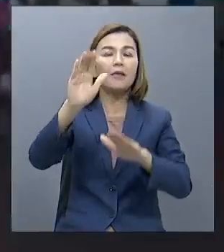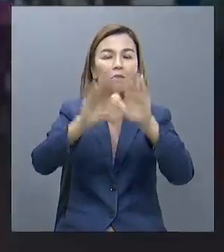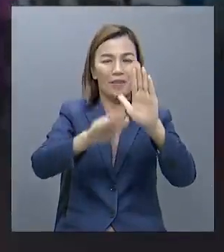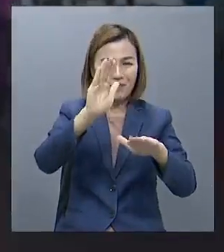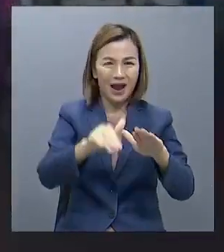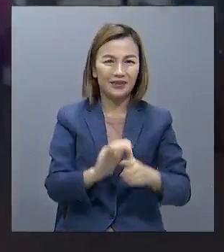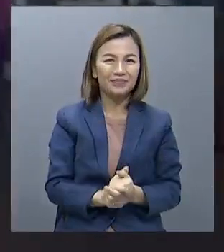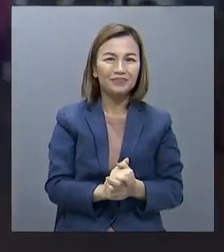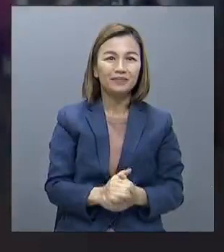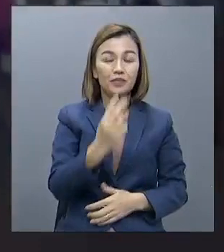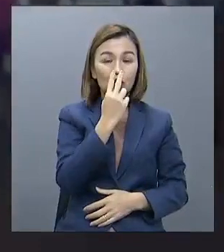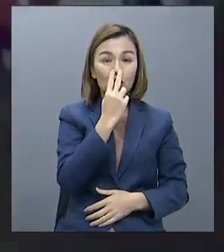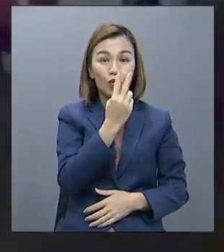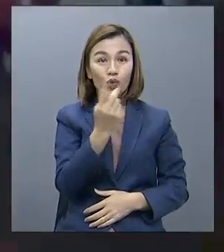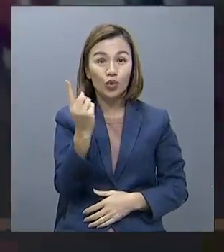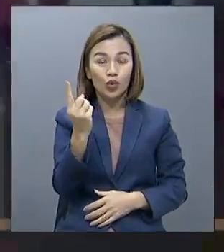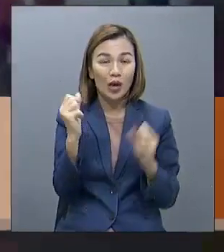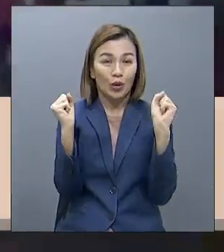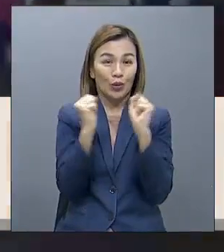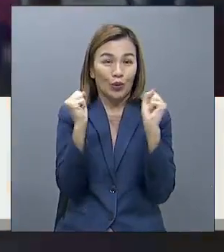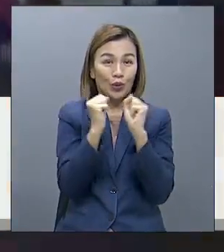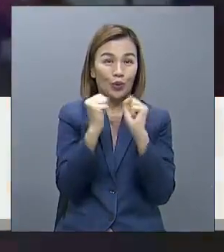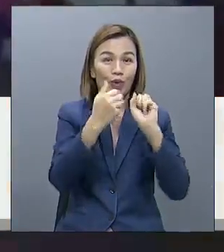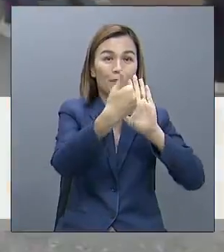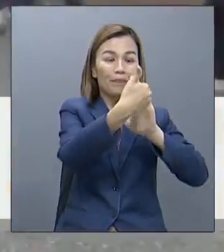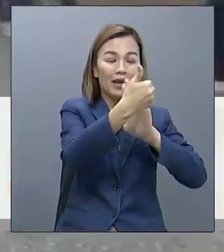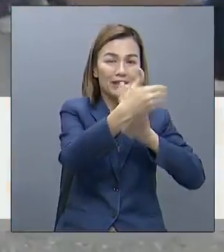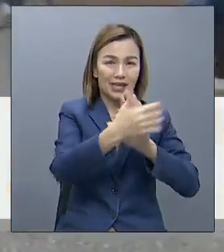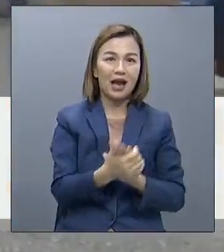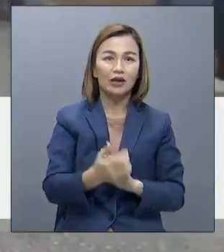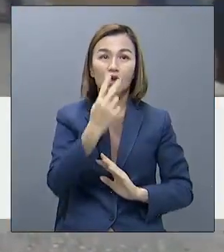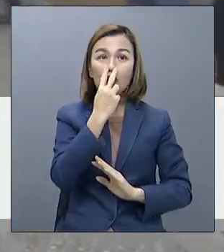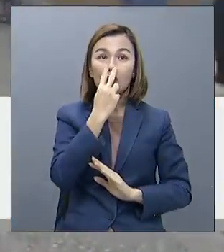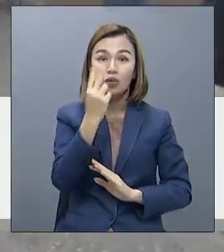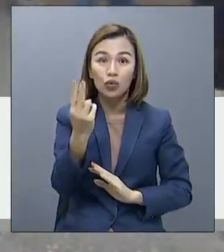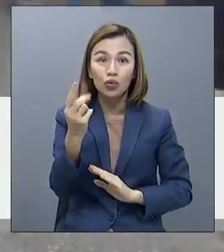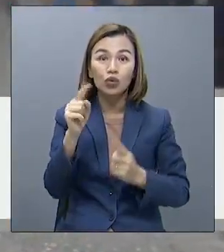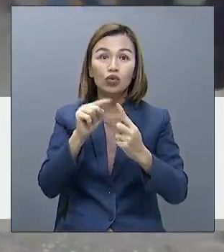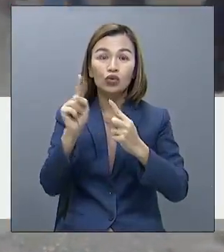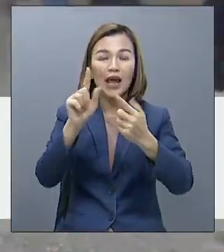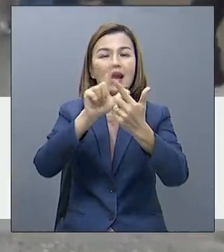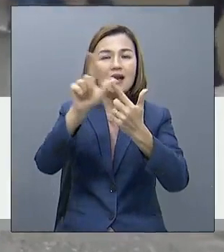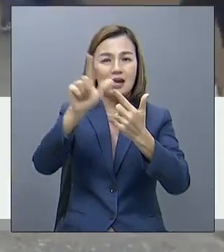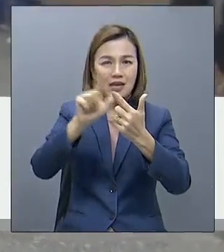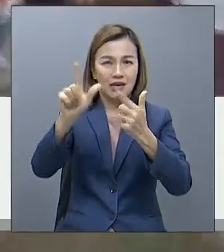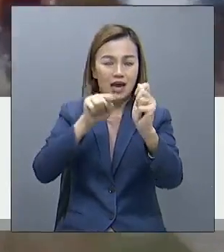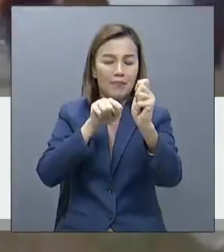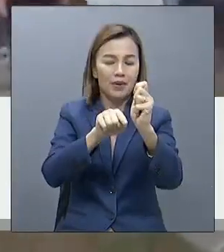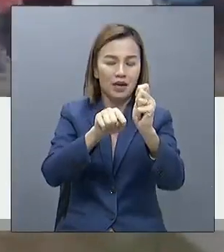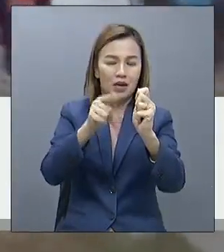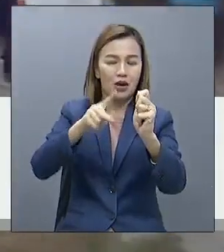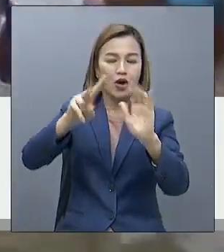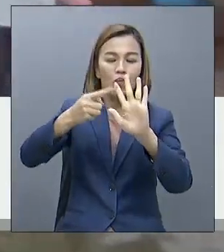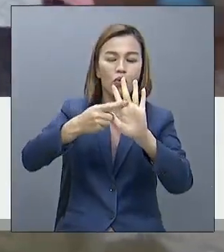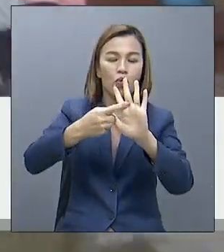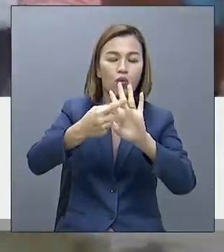าคุณผู้ชมไปสัมผัสอากาศหนาวภาคอีสานกันบ้างค่ะเริ่มกันที่อุทยานแห่งชาติภูเรือจังหวัดเลยเช้าวันนี้อุณหภูมิต่ำสุดวัด